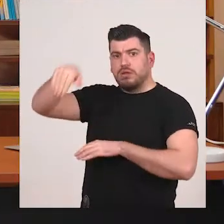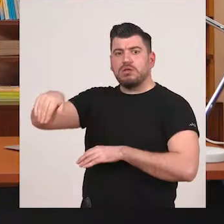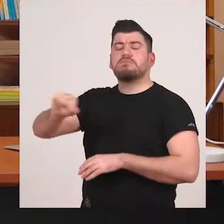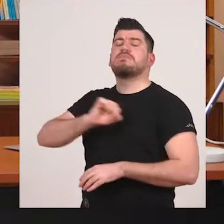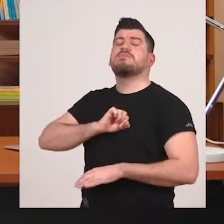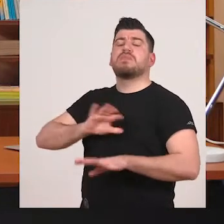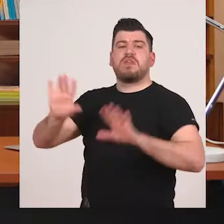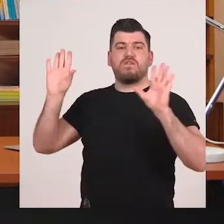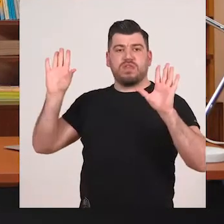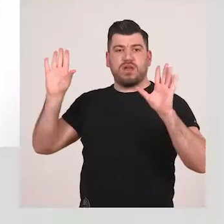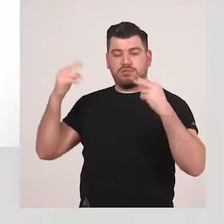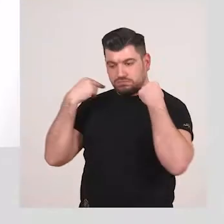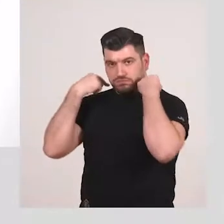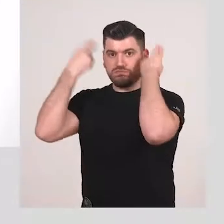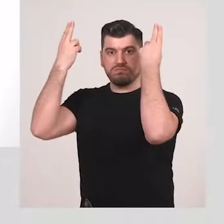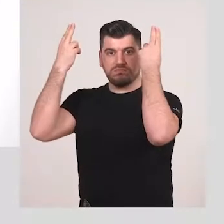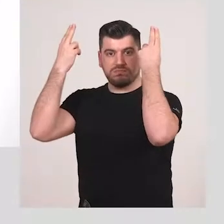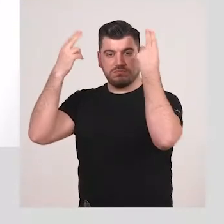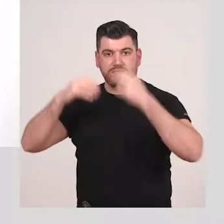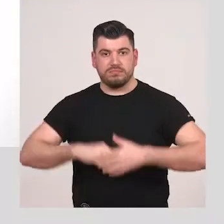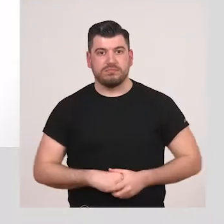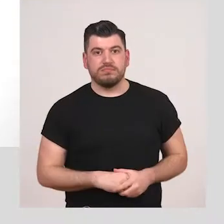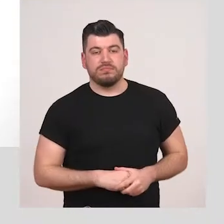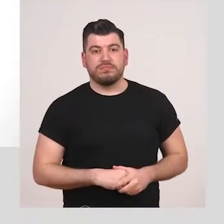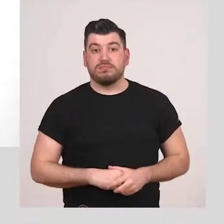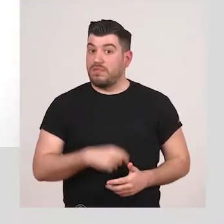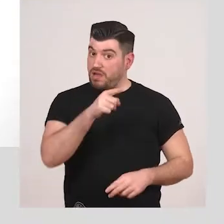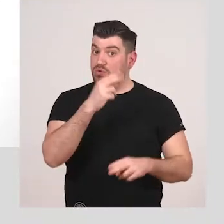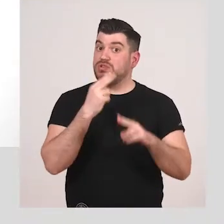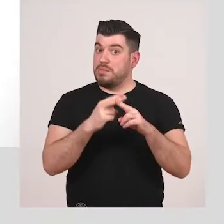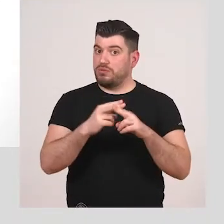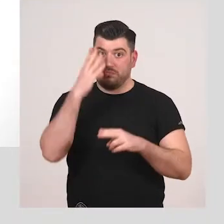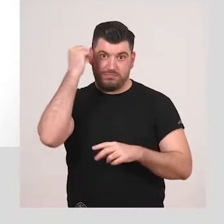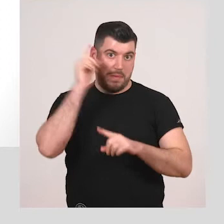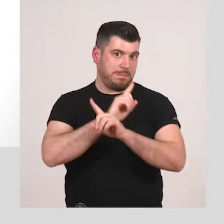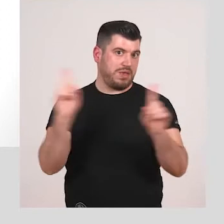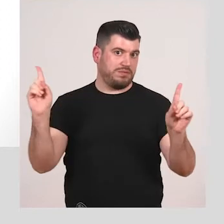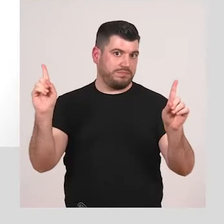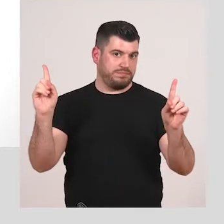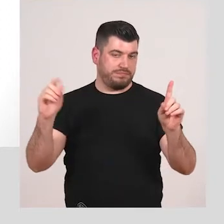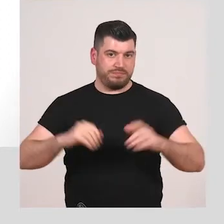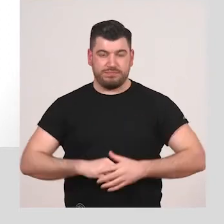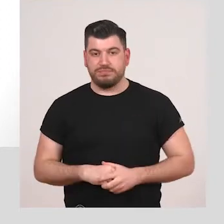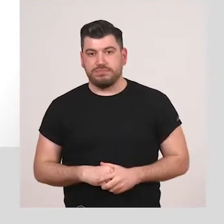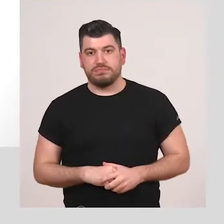και δεν τους κυρίευε ο φόβος. Κάτι πάρα πολύ σημαντικό που δεν πρέπει να ξεχνάμε.